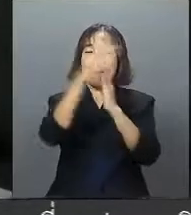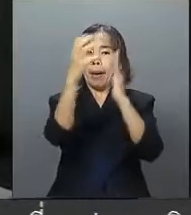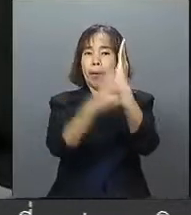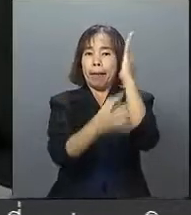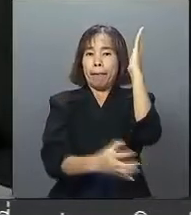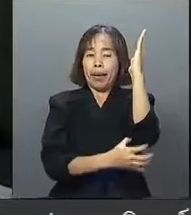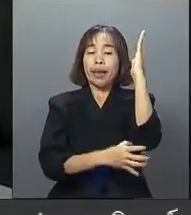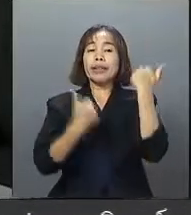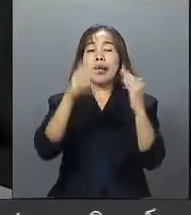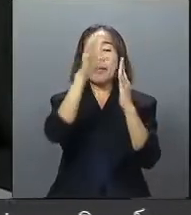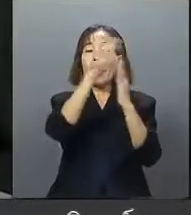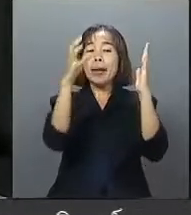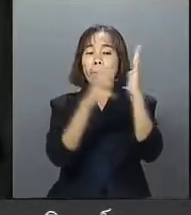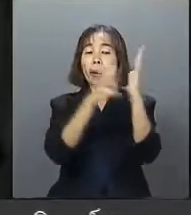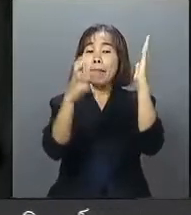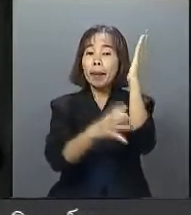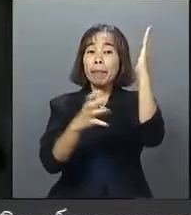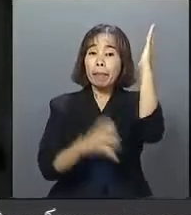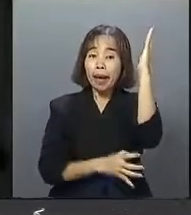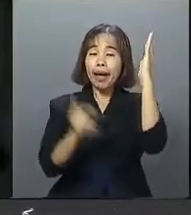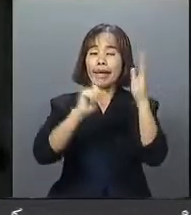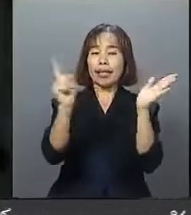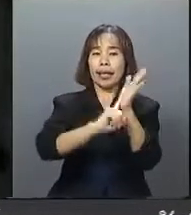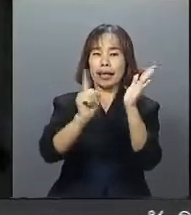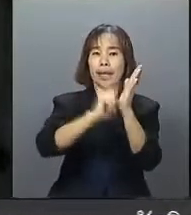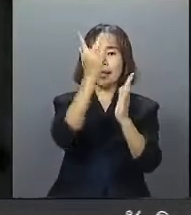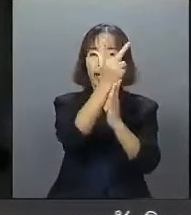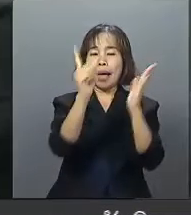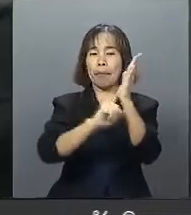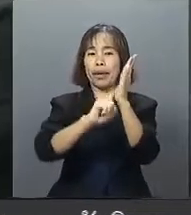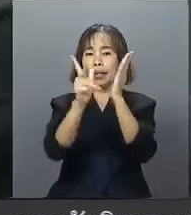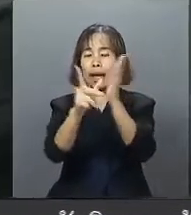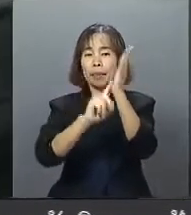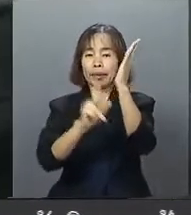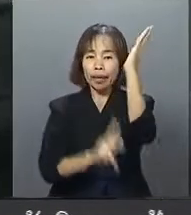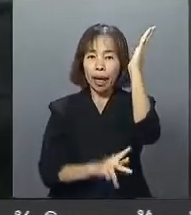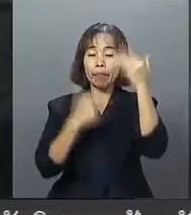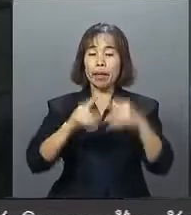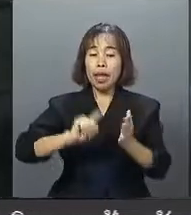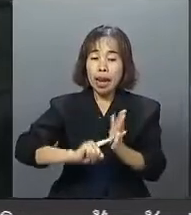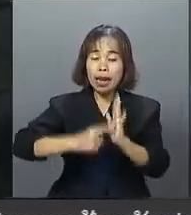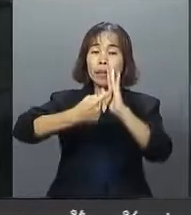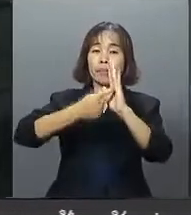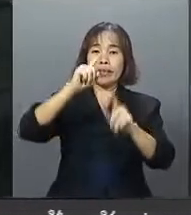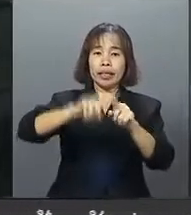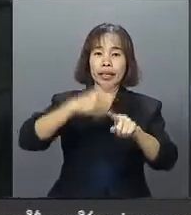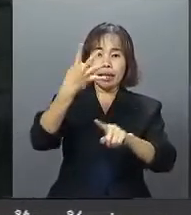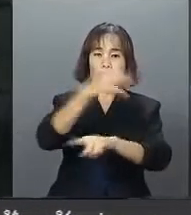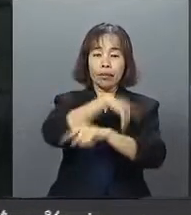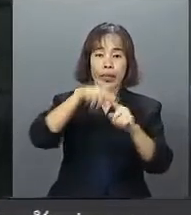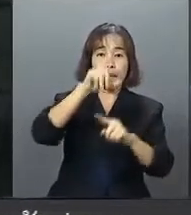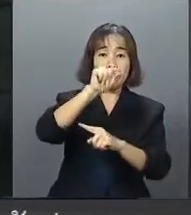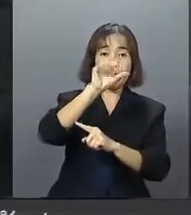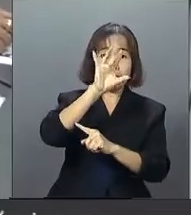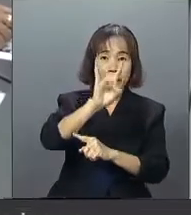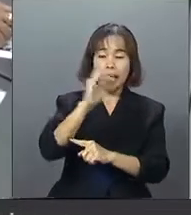ดจะเปิดเวทีในแต่ละภาคภาคละ3ครั้งตามกลุ่มจังหวัดตั้งแต่วันที่28เมษายนไปจนถึงวันที่8พฤษ